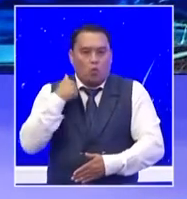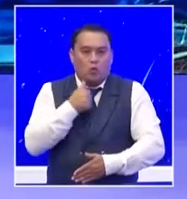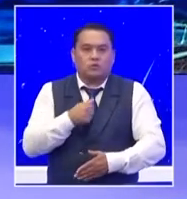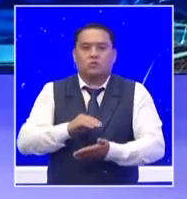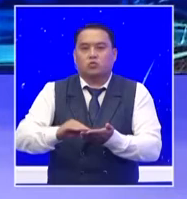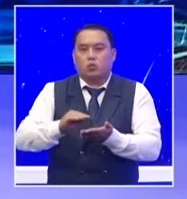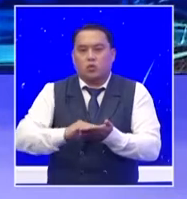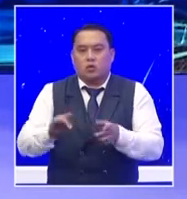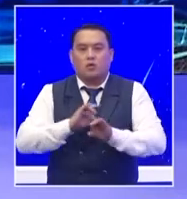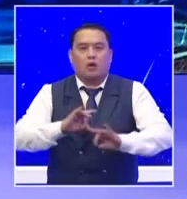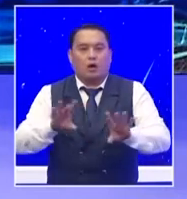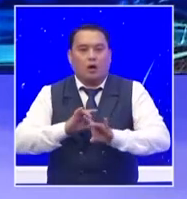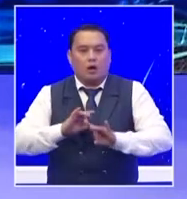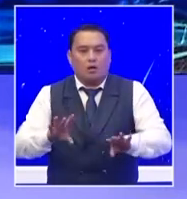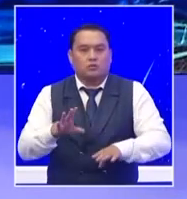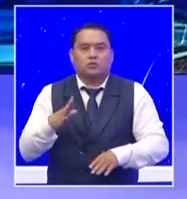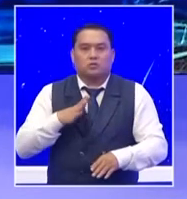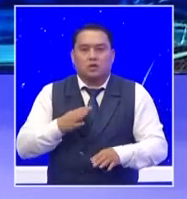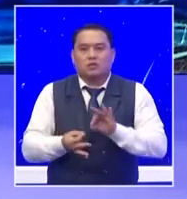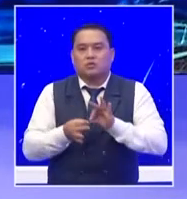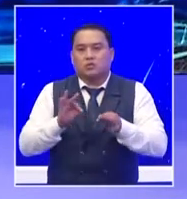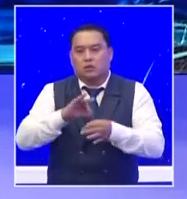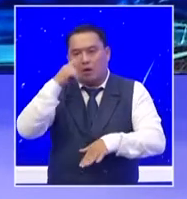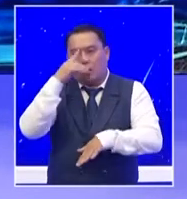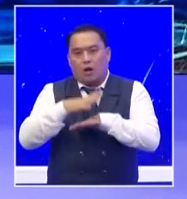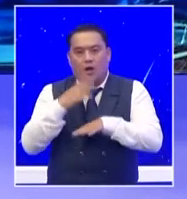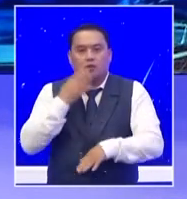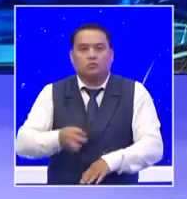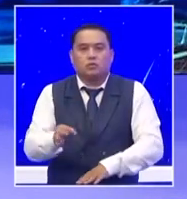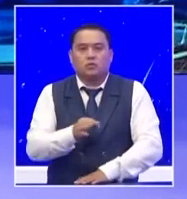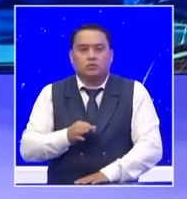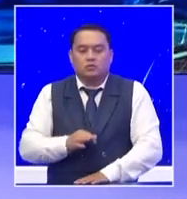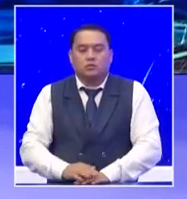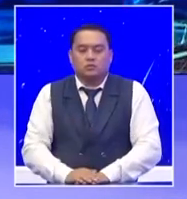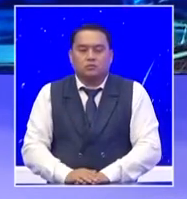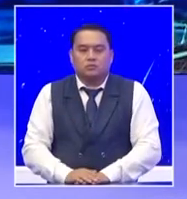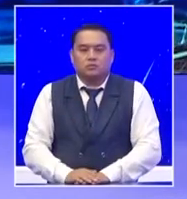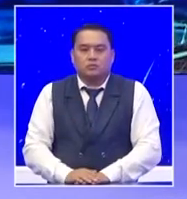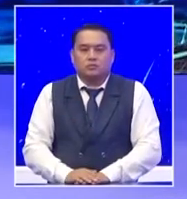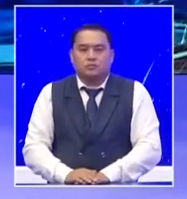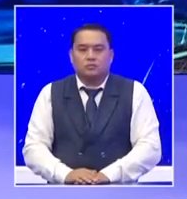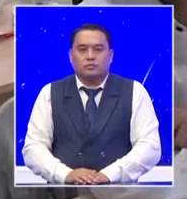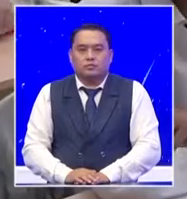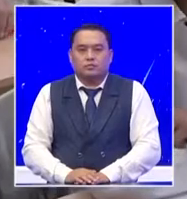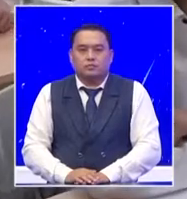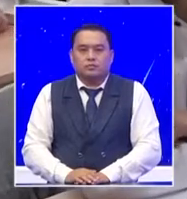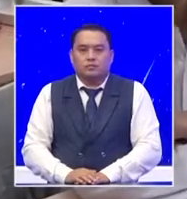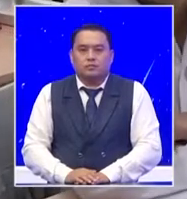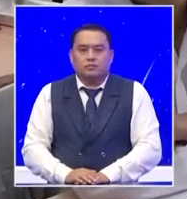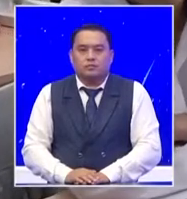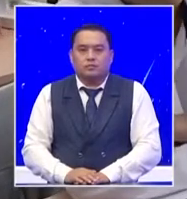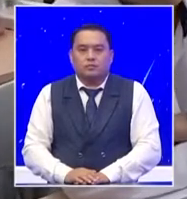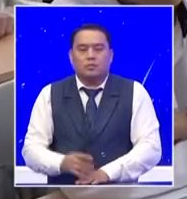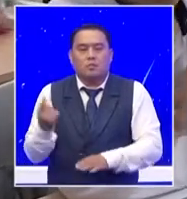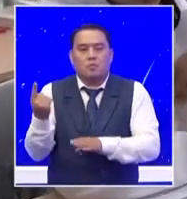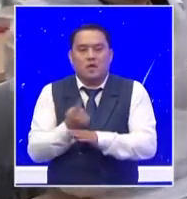средств массовой информации на площадке ЖТСУ Медиа в деталях рассказал аким Алматинской области Амандык Баталов. Первый